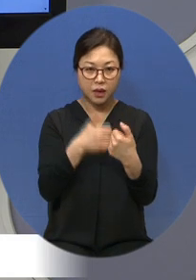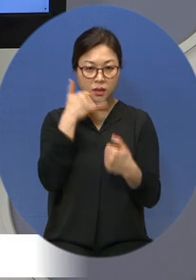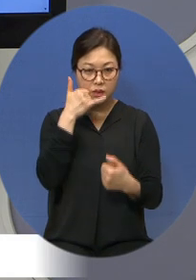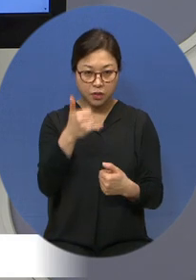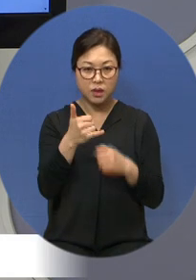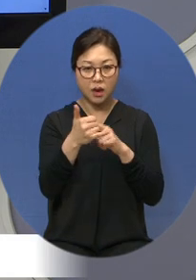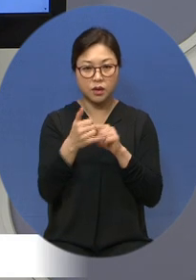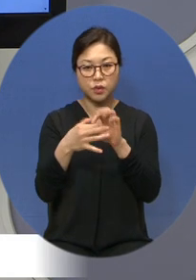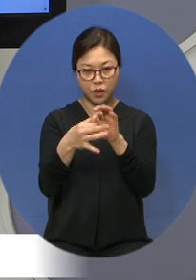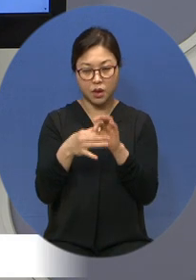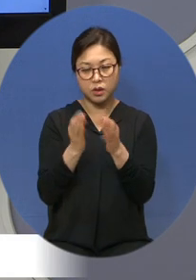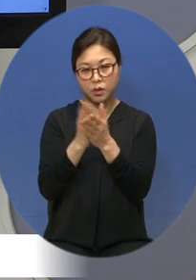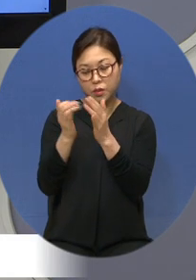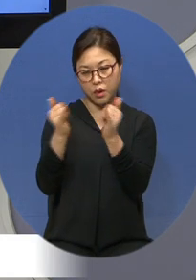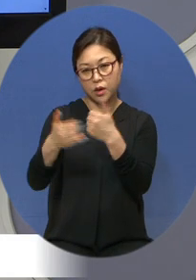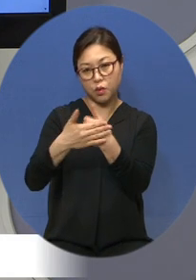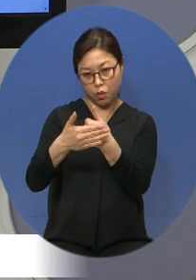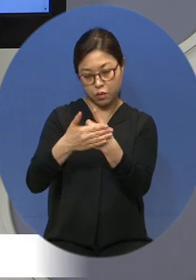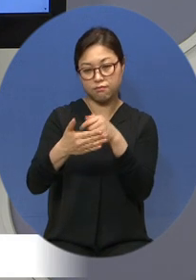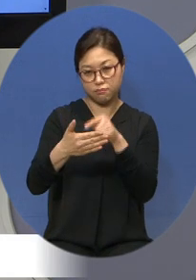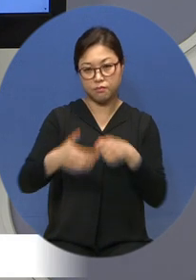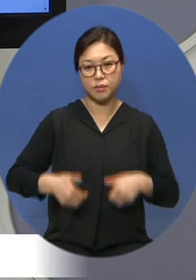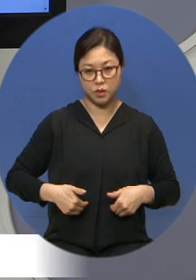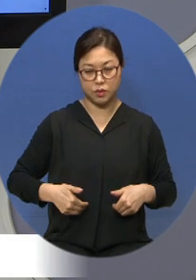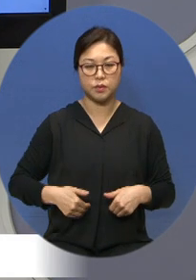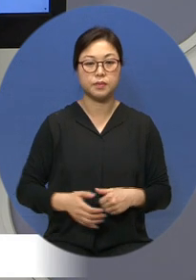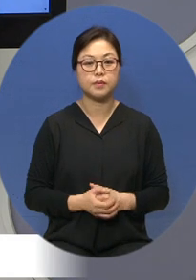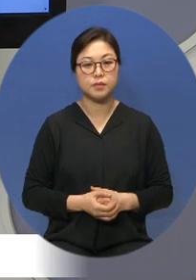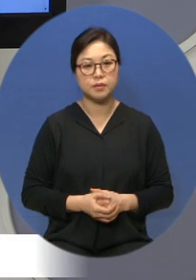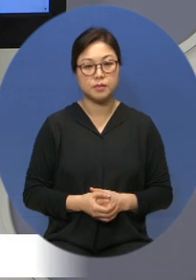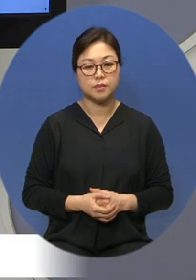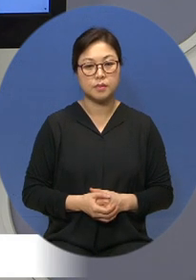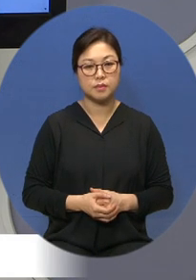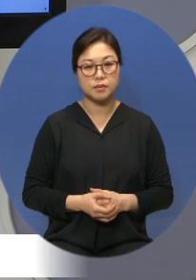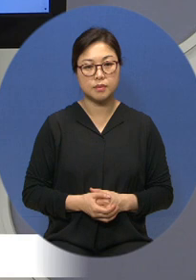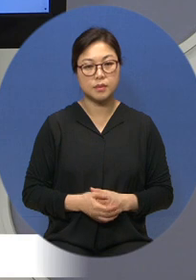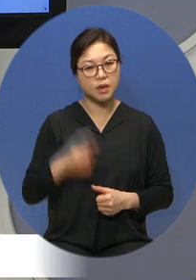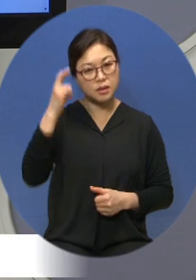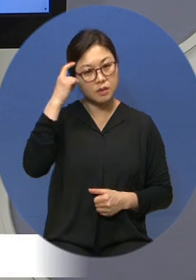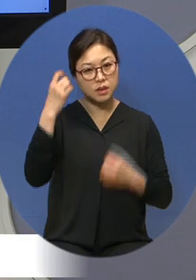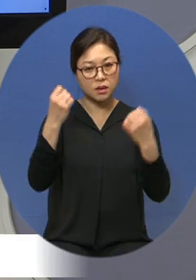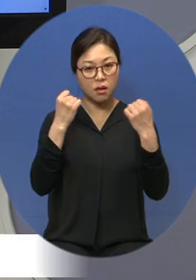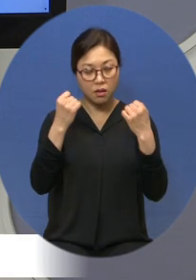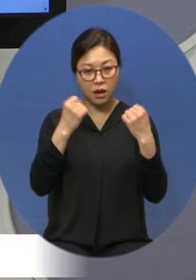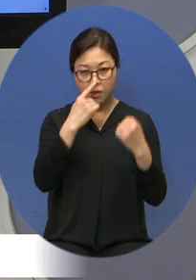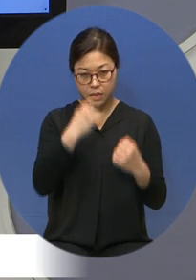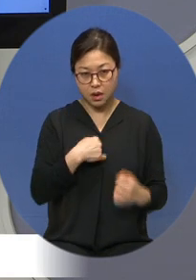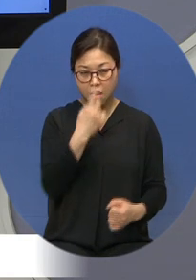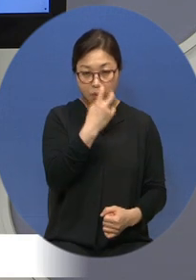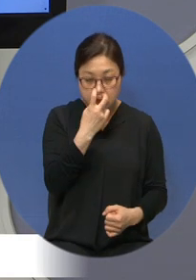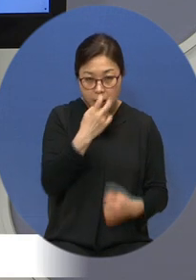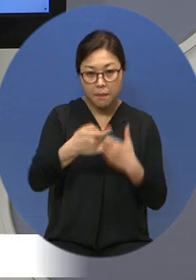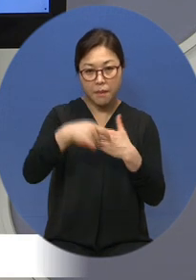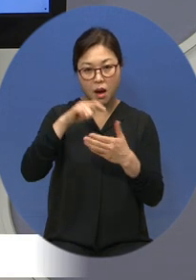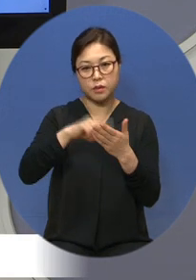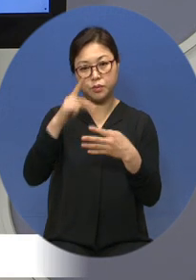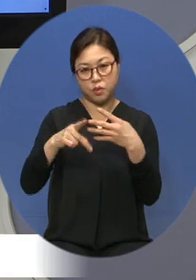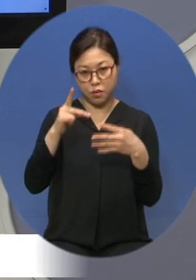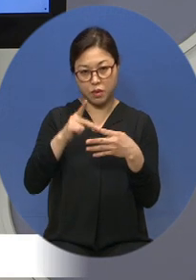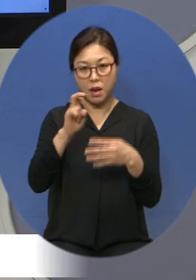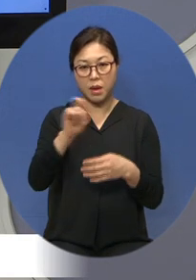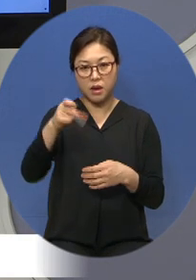전화를 통해 전문가의 도움을 받는 것이 좋습니다 정신건강 자가 검증과 마음 프로그램